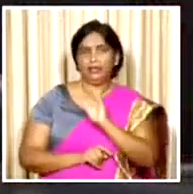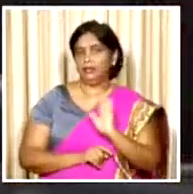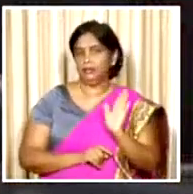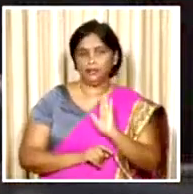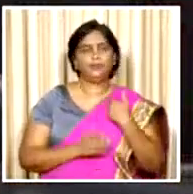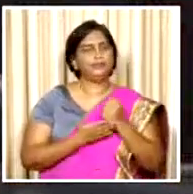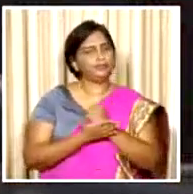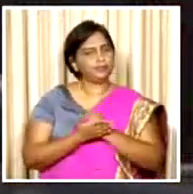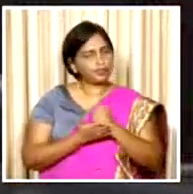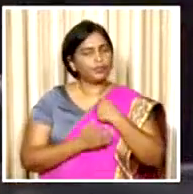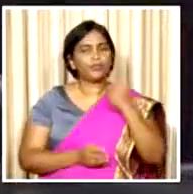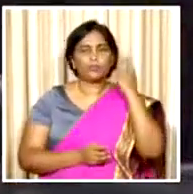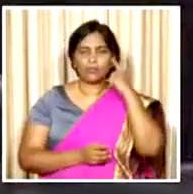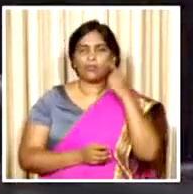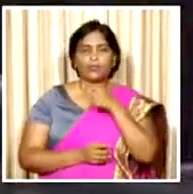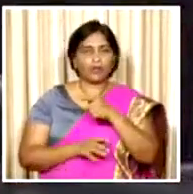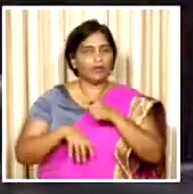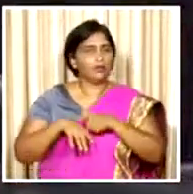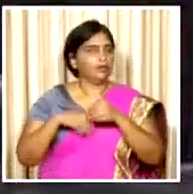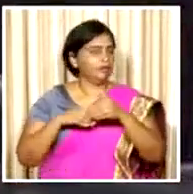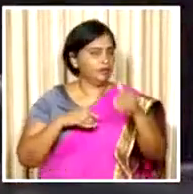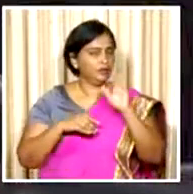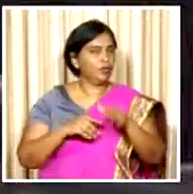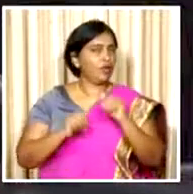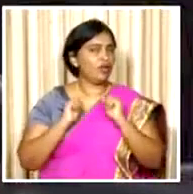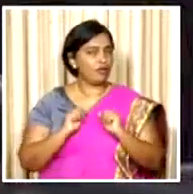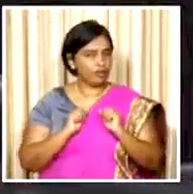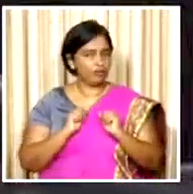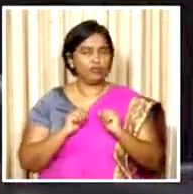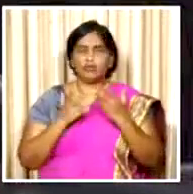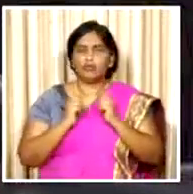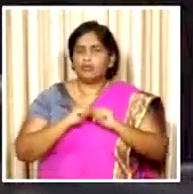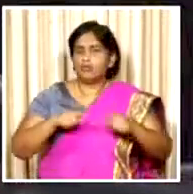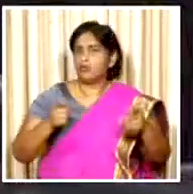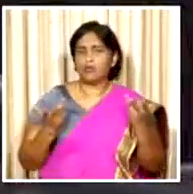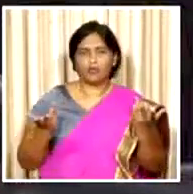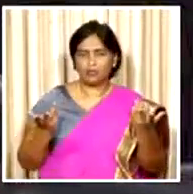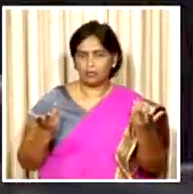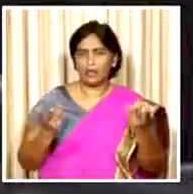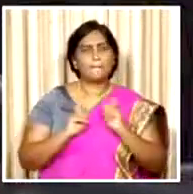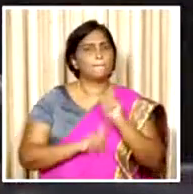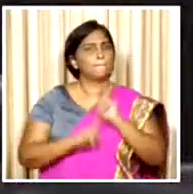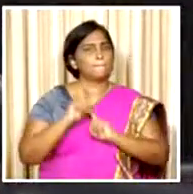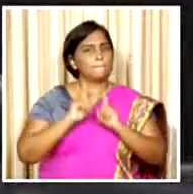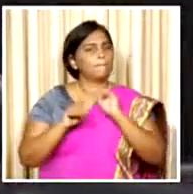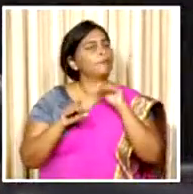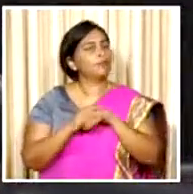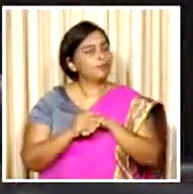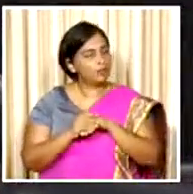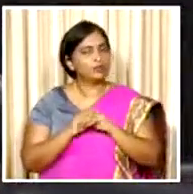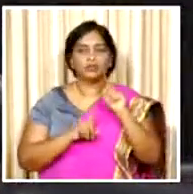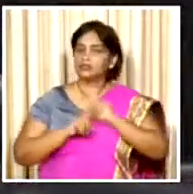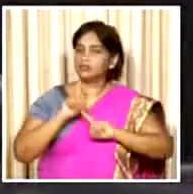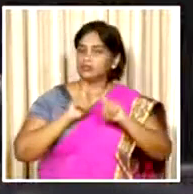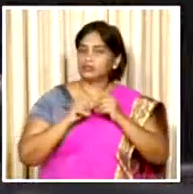අපි සියලු දෙනාම දන්නවා ඒක ඒ කාලය තුල සිද්ධ වුණේ කොහොමද? මොකද්ද සිද්ධ වුණේ? පාර්ලිමේන්තුව තුල